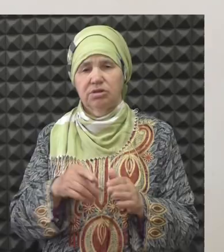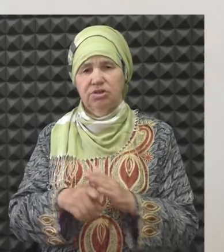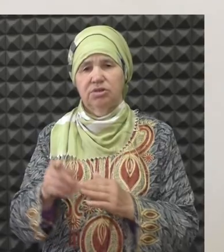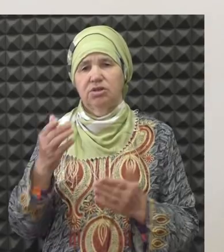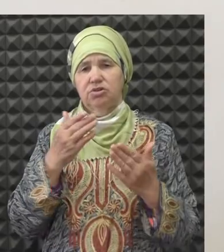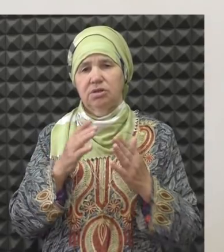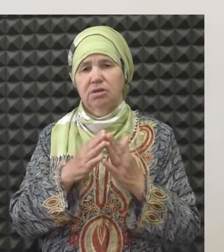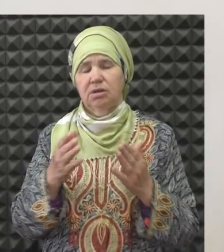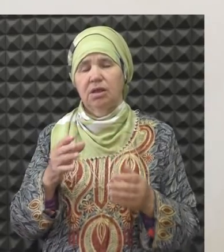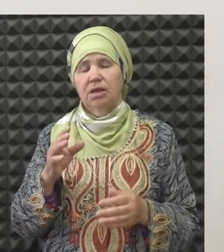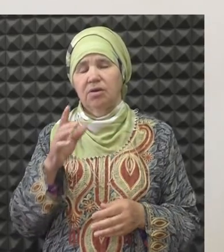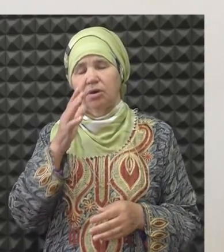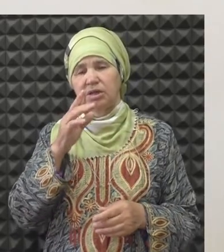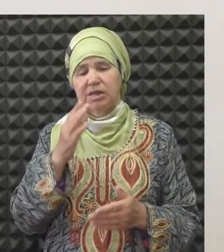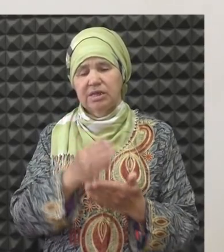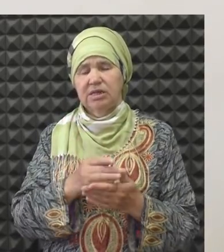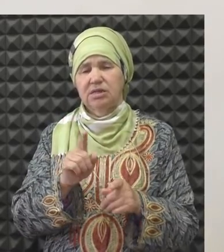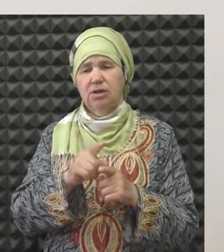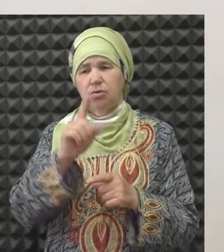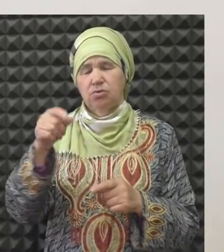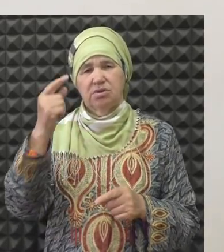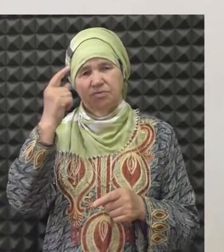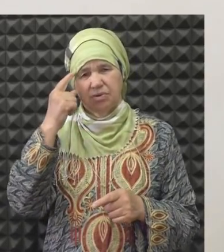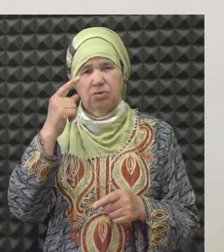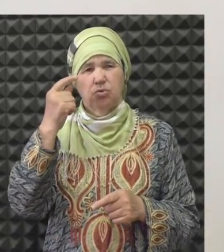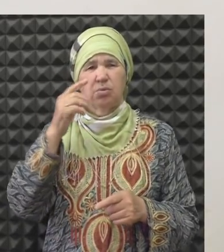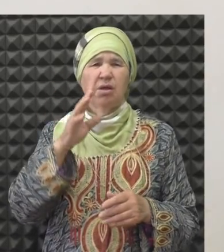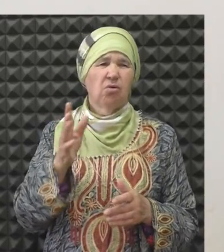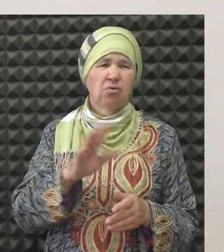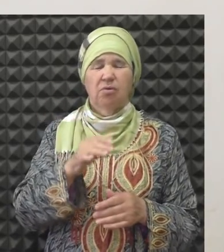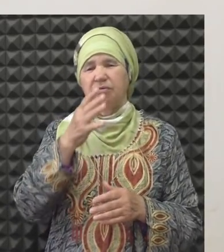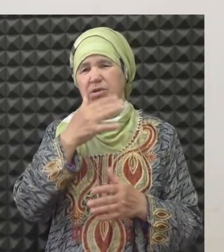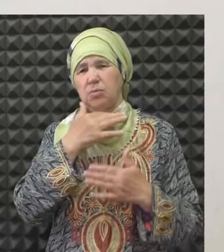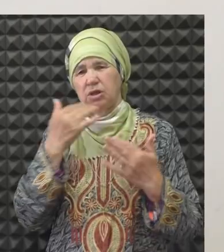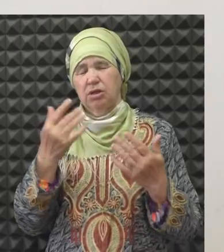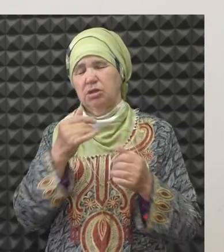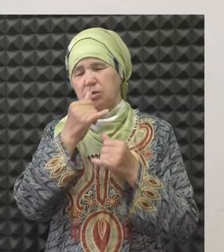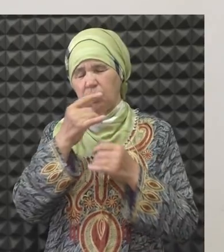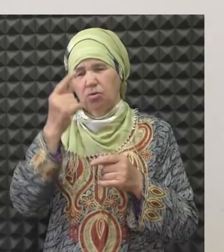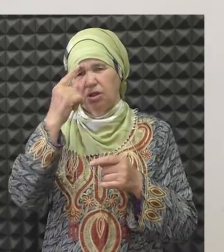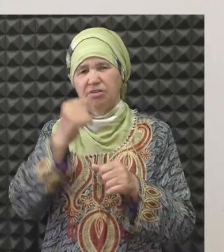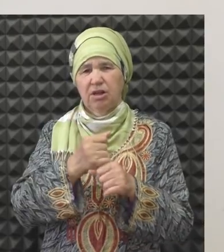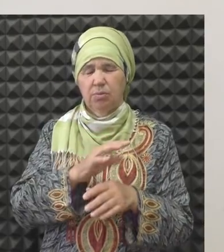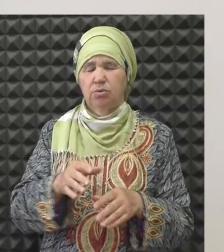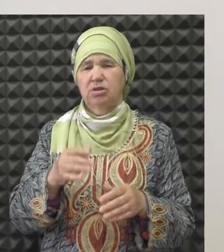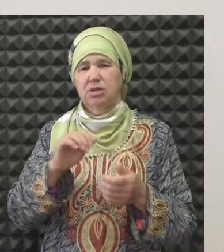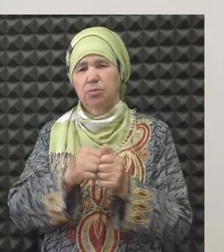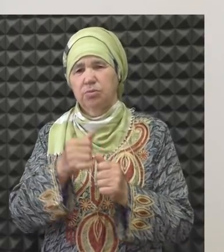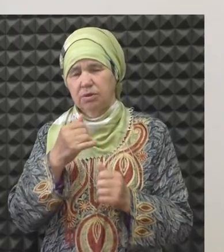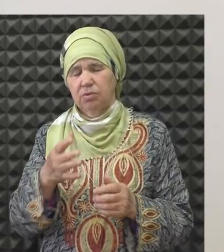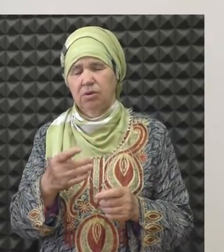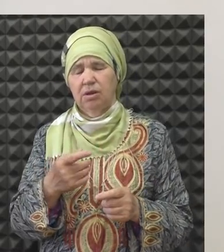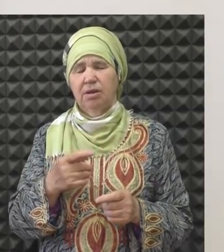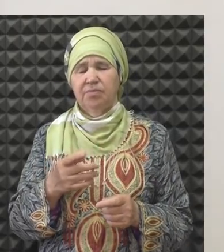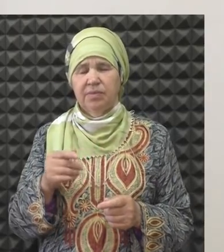начинать. Никогда не поздно. А то у нас стереотип в голове сидит, что все, уже 50, какие знания могут быть, ты,